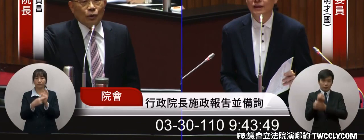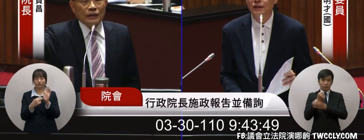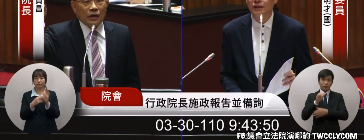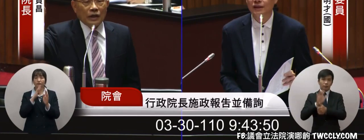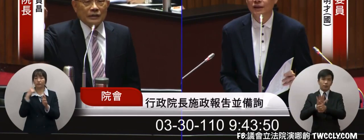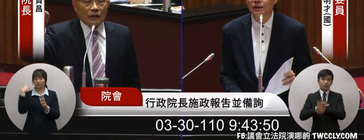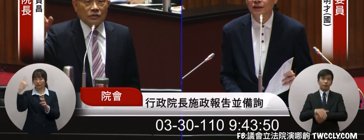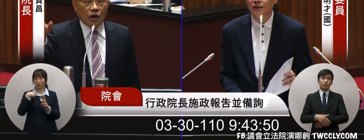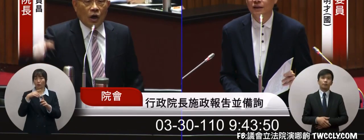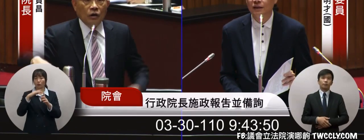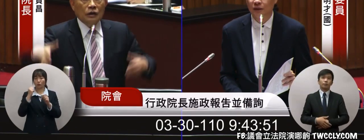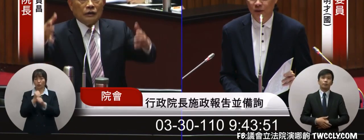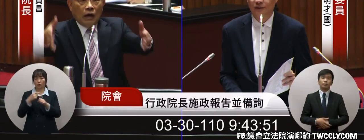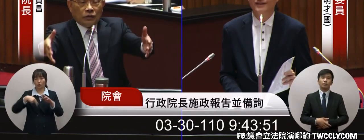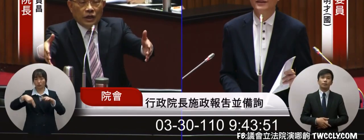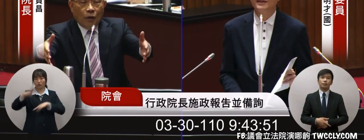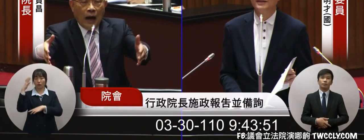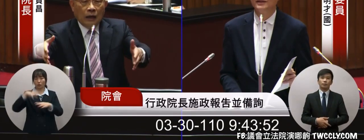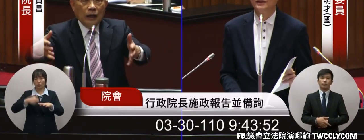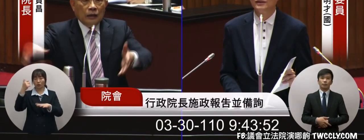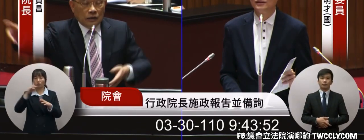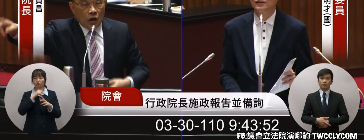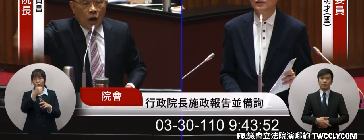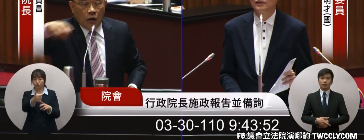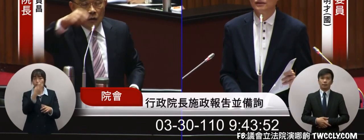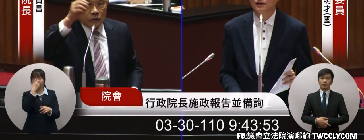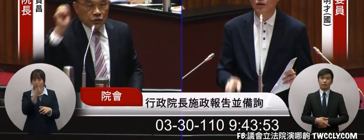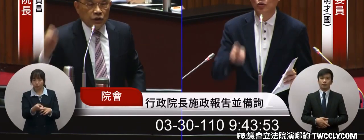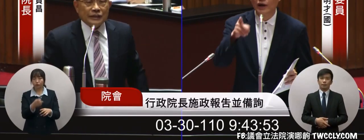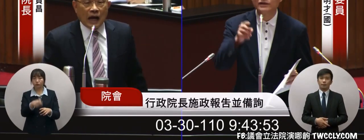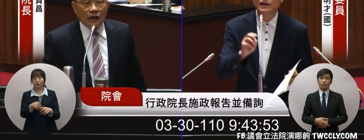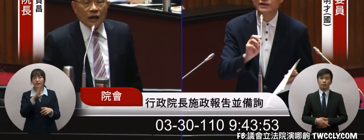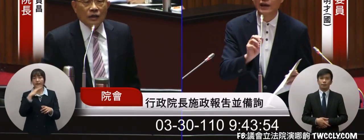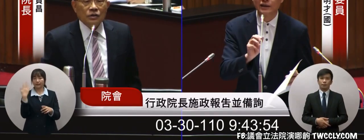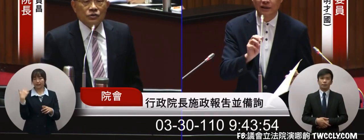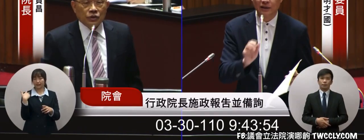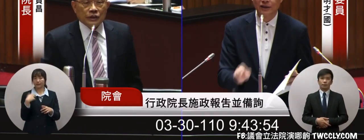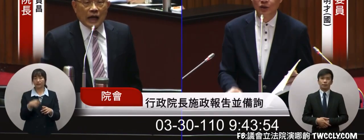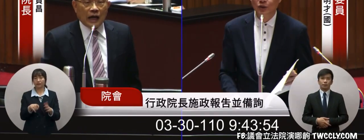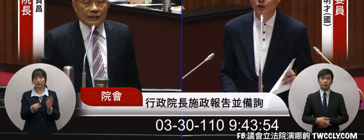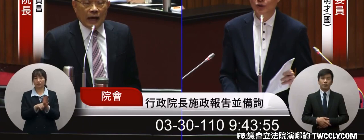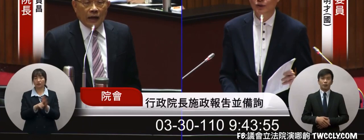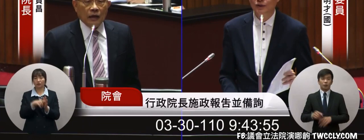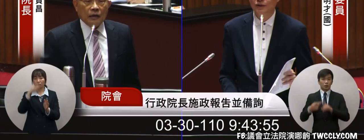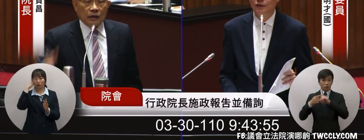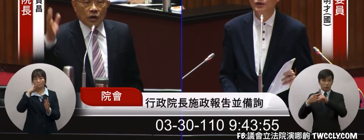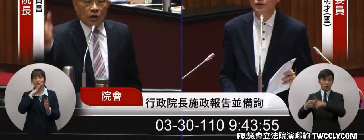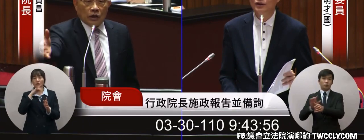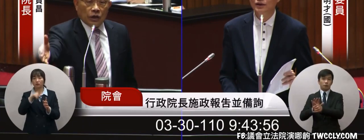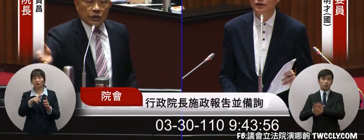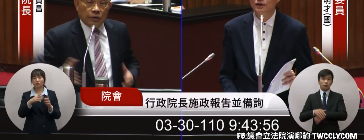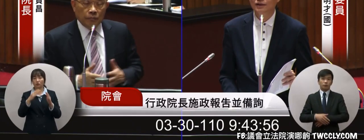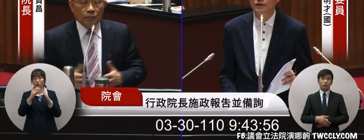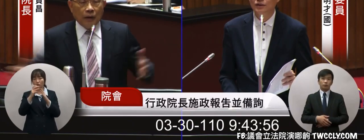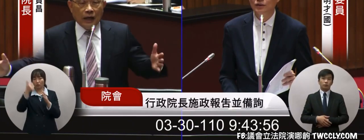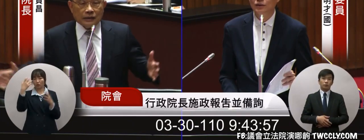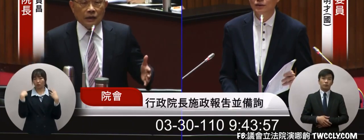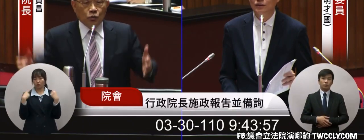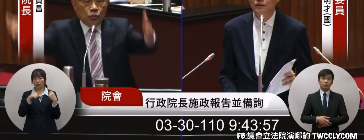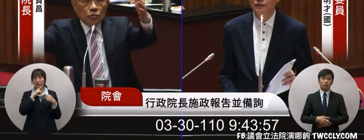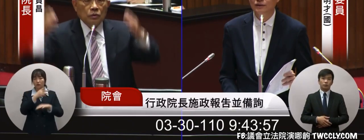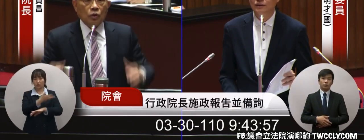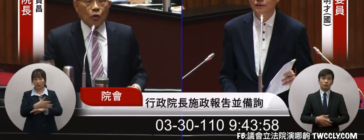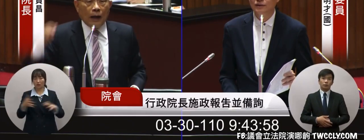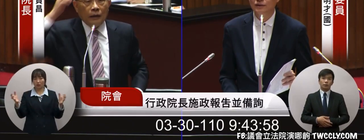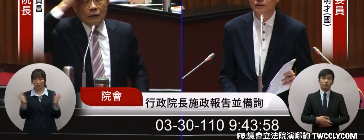上次我當院長的時候到地方那時候許醫長許醫長還在那時候核定把他整